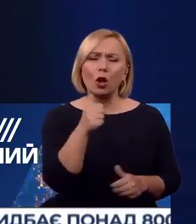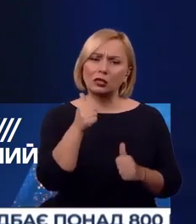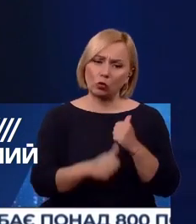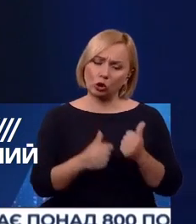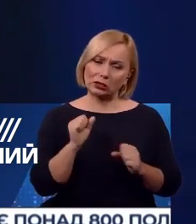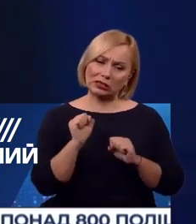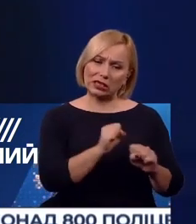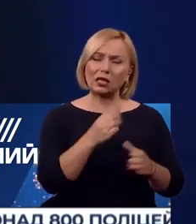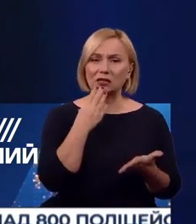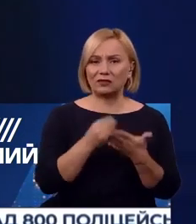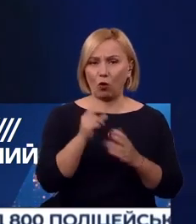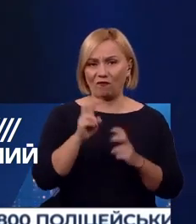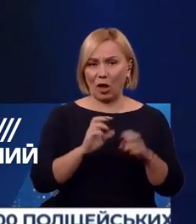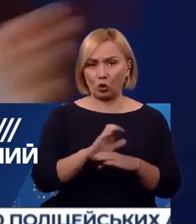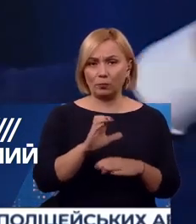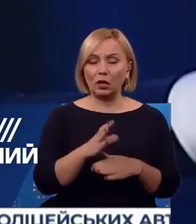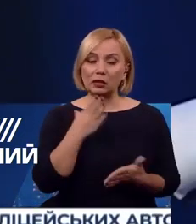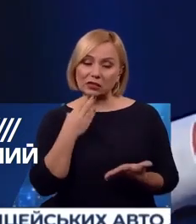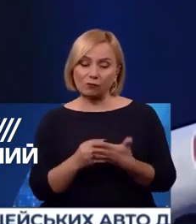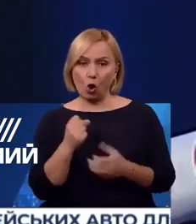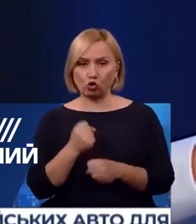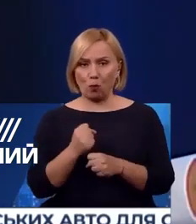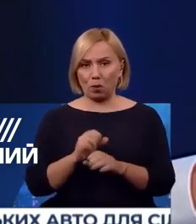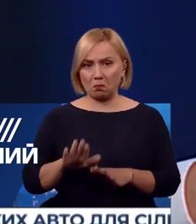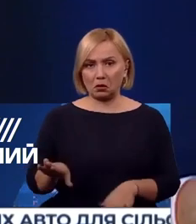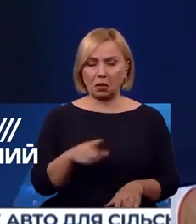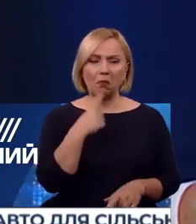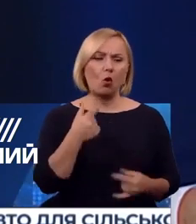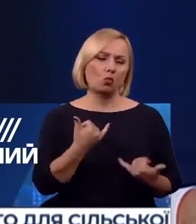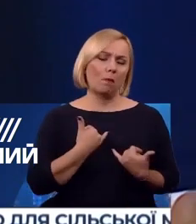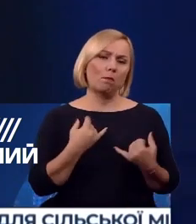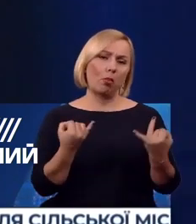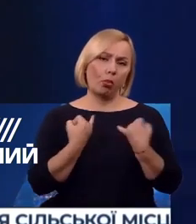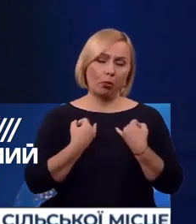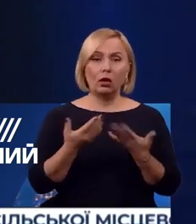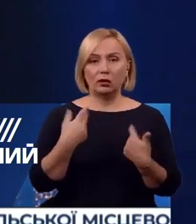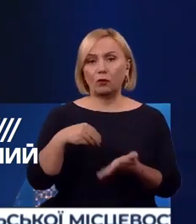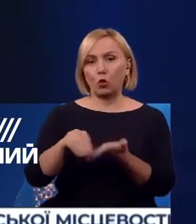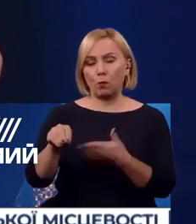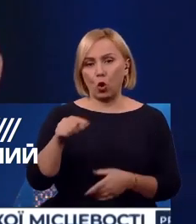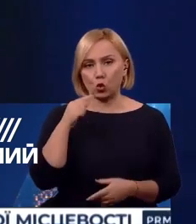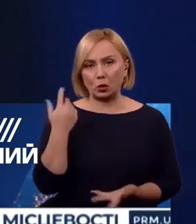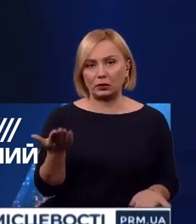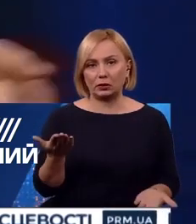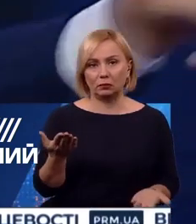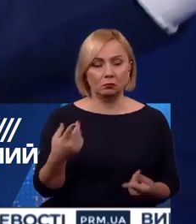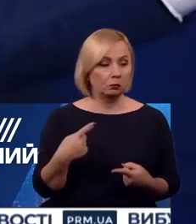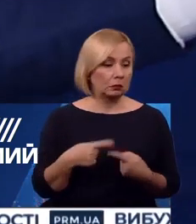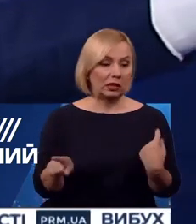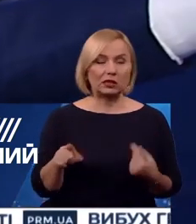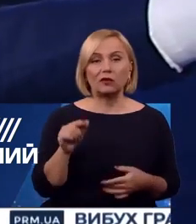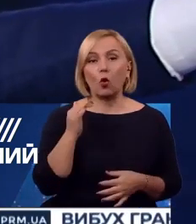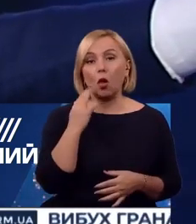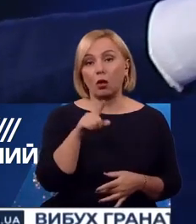виробництво, свої робочі місця. А ми кажемо, наше виробництво погане, давайте ми купимо російське. Купувати російське, різниця в тому, що коли